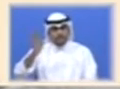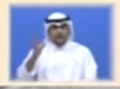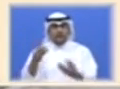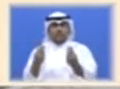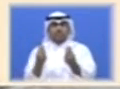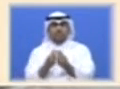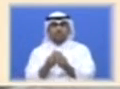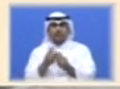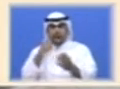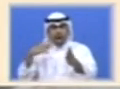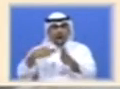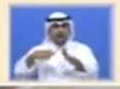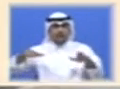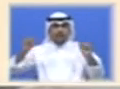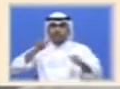نهاية الخدمة